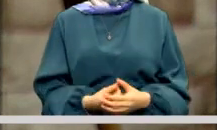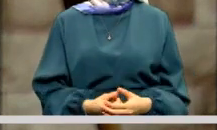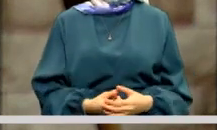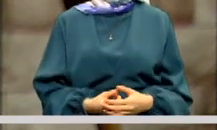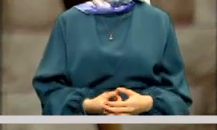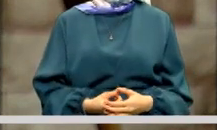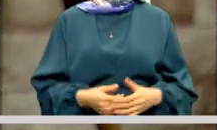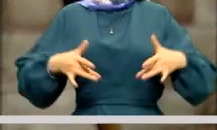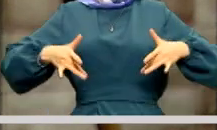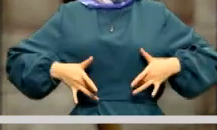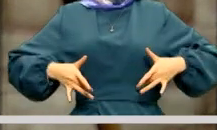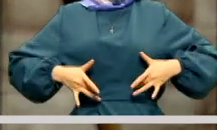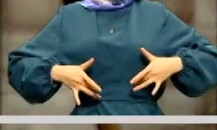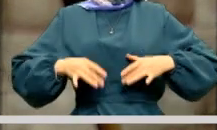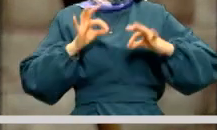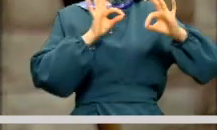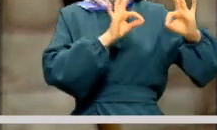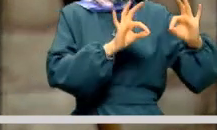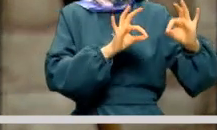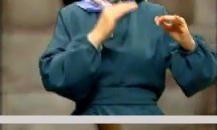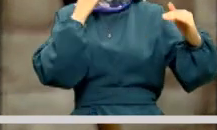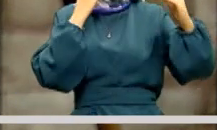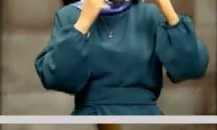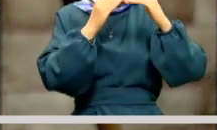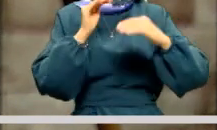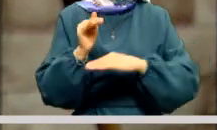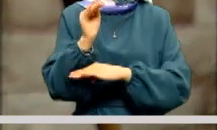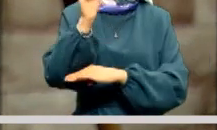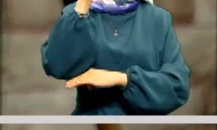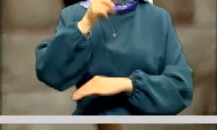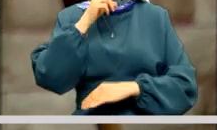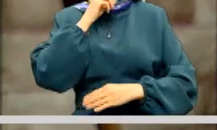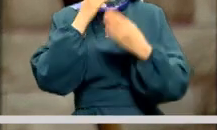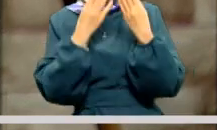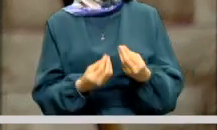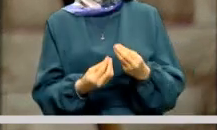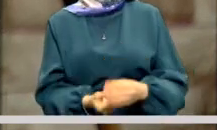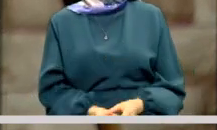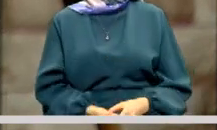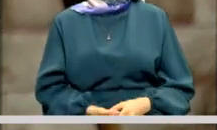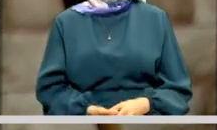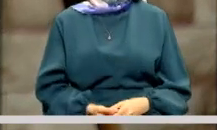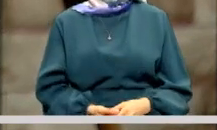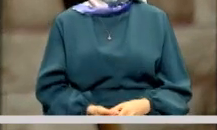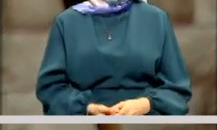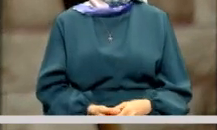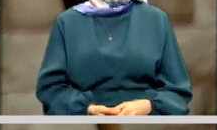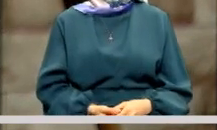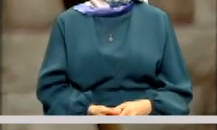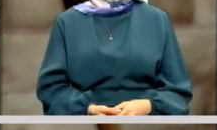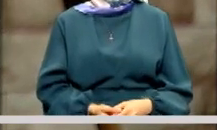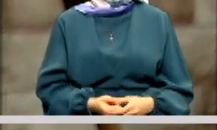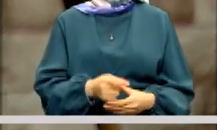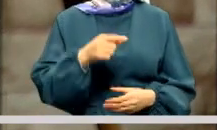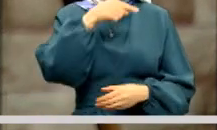rızayı ilahi doğrultusunda yaşaması ve bunun sonucu Yani bir takvimle sınırlı ömrümüz var Biz